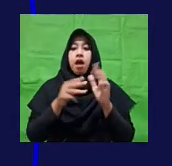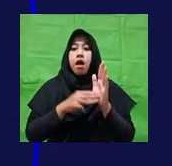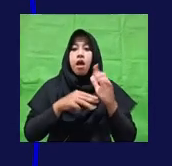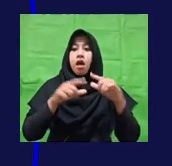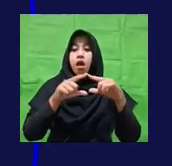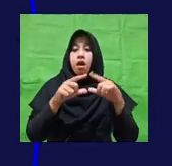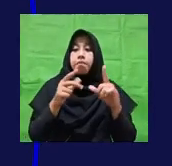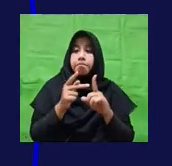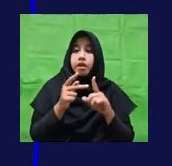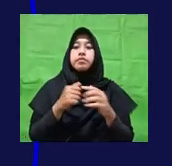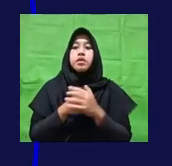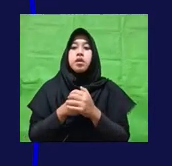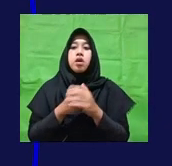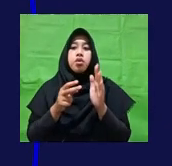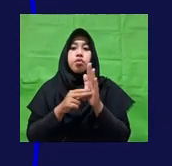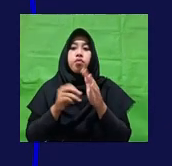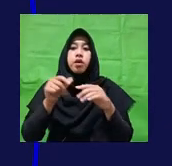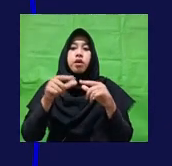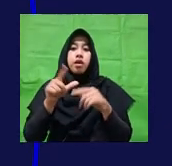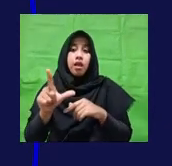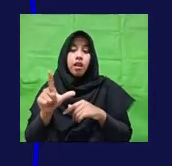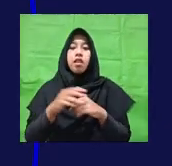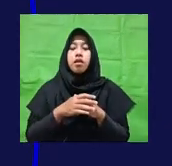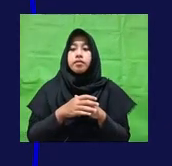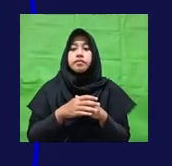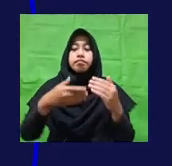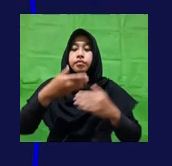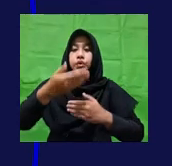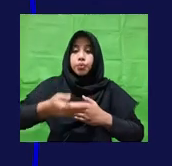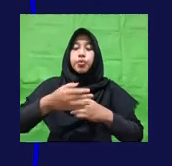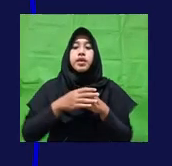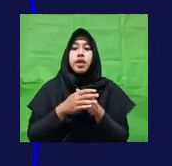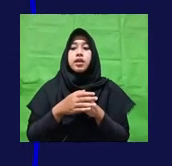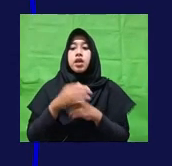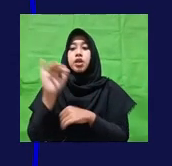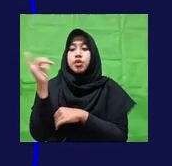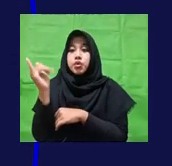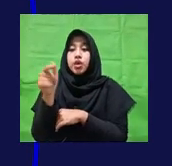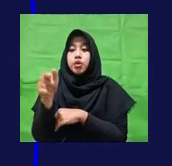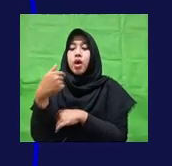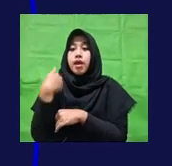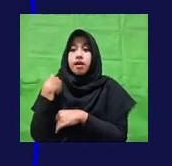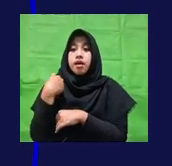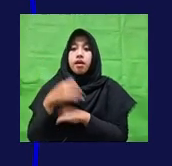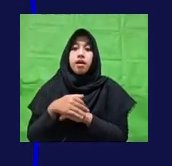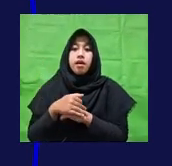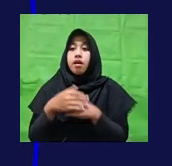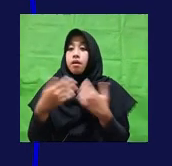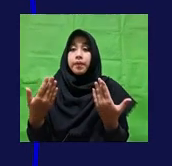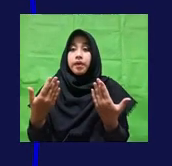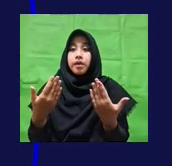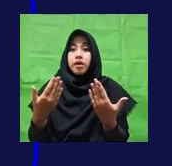Ferial, dan kemudian apa di Yogyakarta itu ada apa Cut